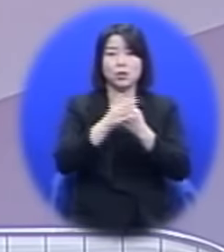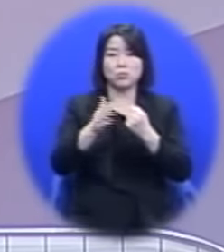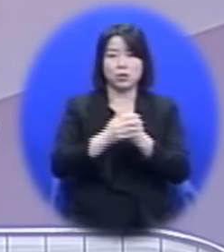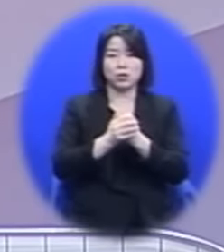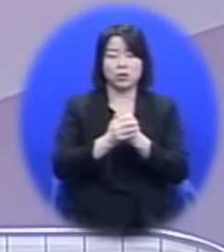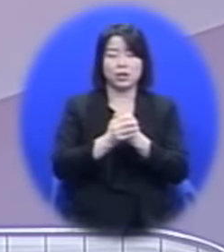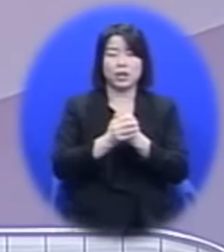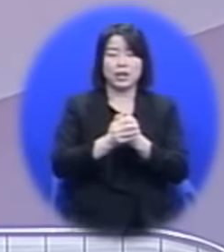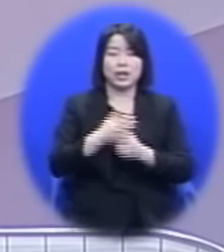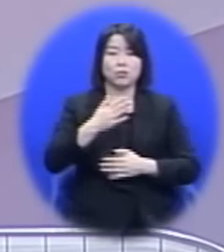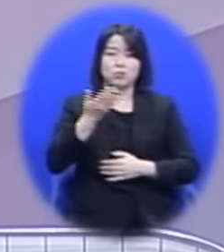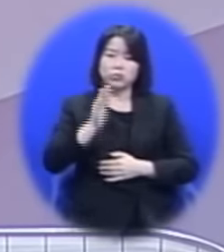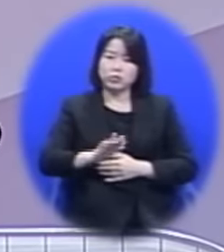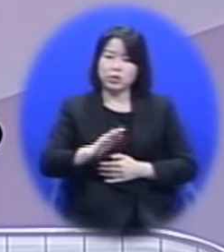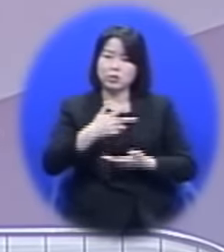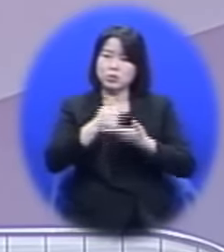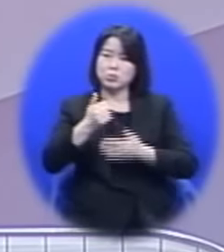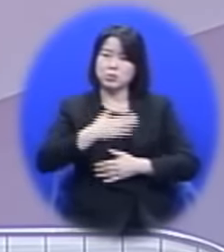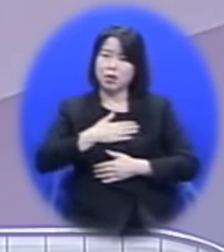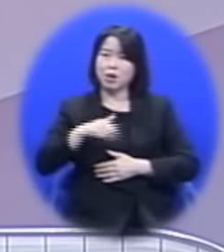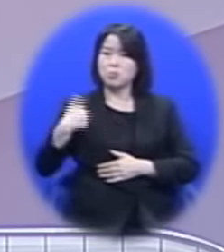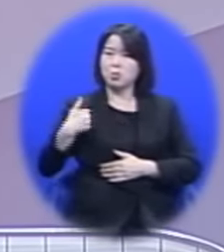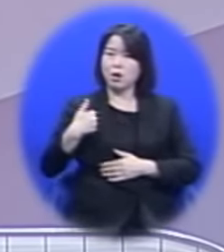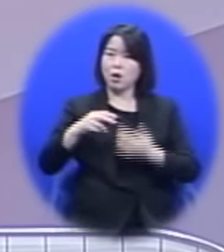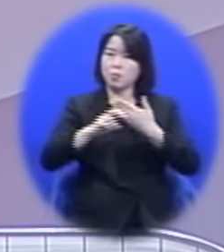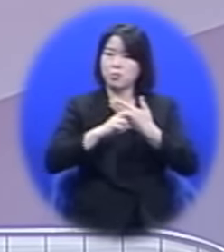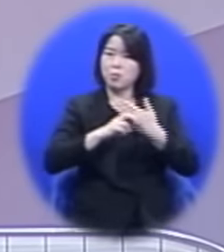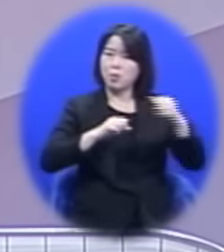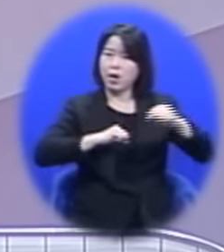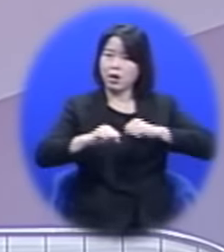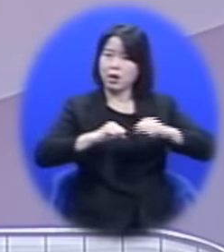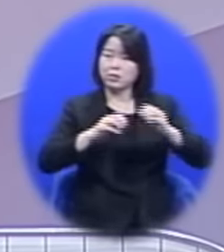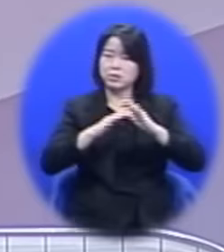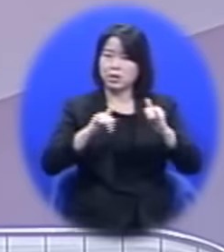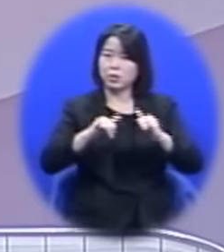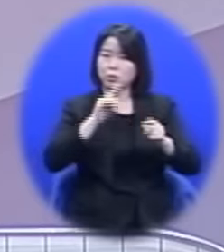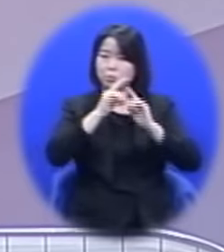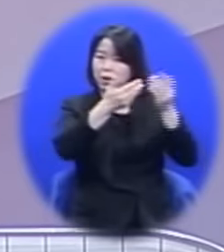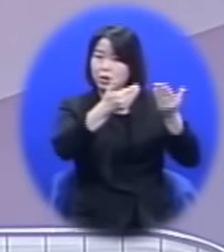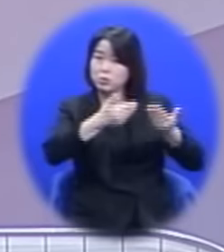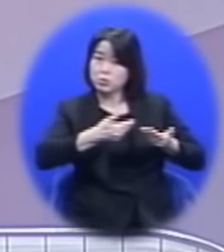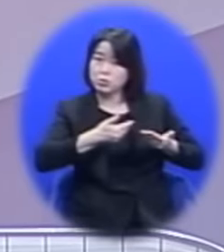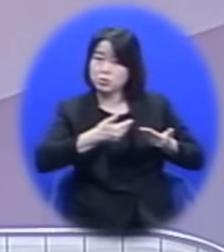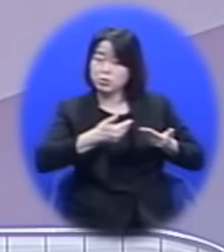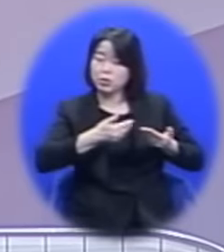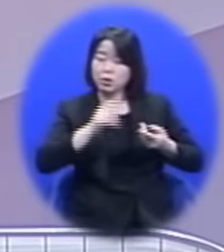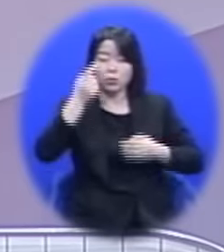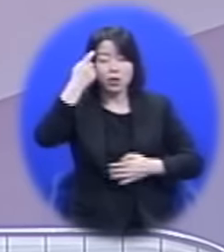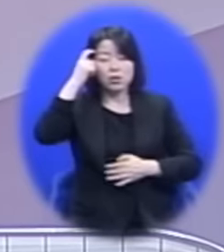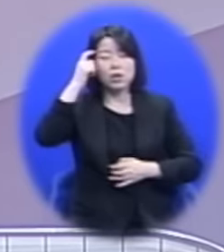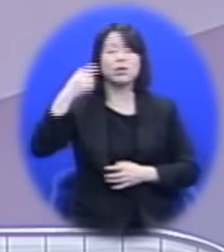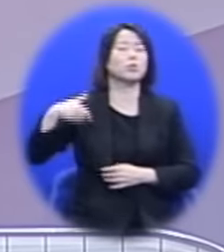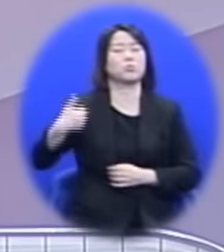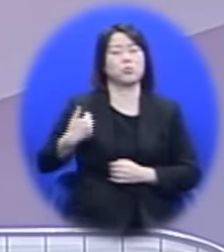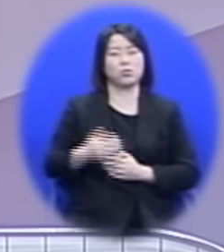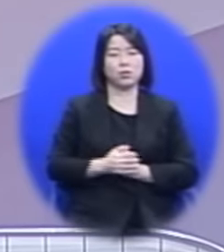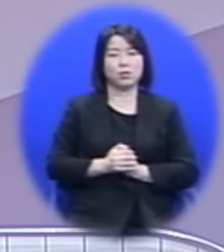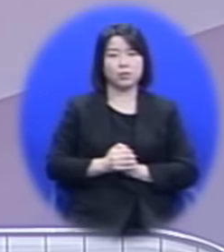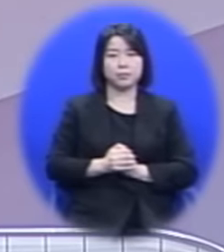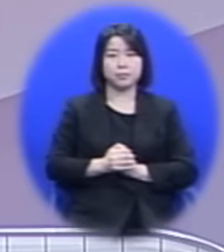그랬는데 주님이 나를 모르겠다고 불법을 행하는 자라고 그렇게 말할 거라고는 생상도 못한